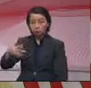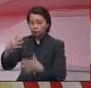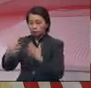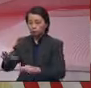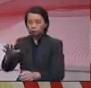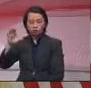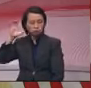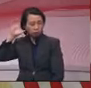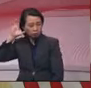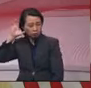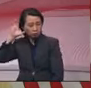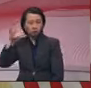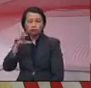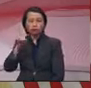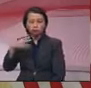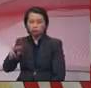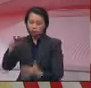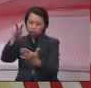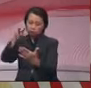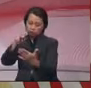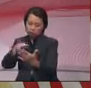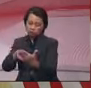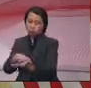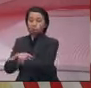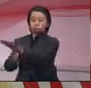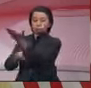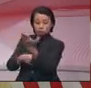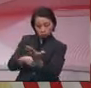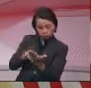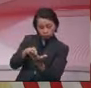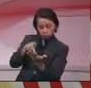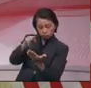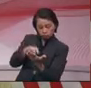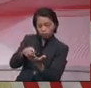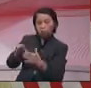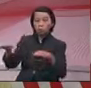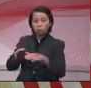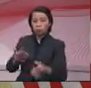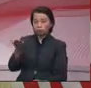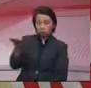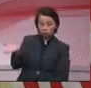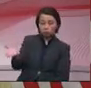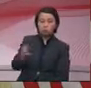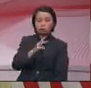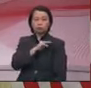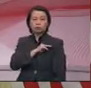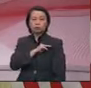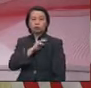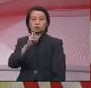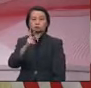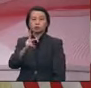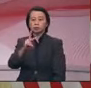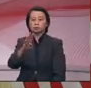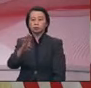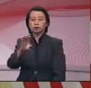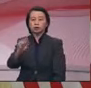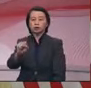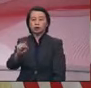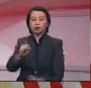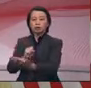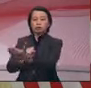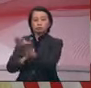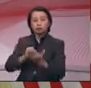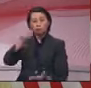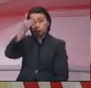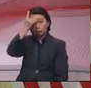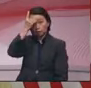telah mendengar dan meneliti pembentangan yang dibuat oleh Menteri Belia dan Sukan Yang